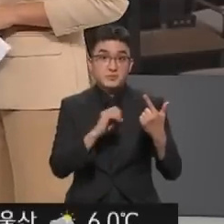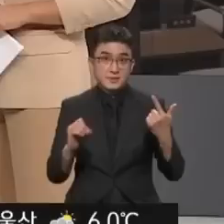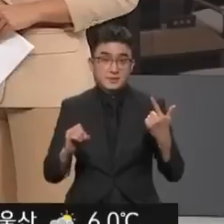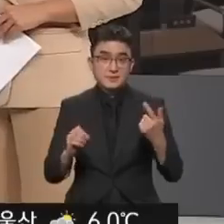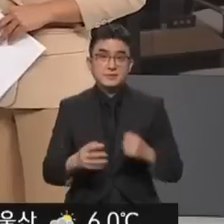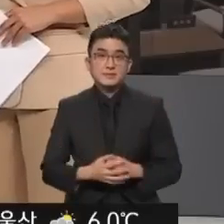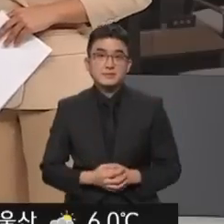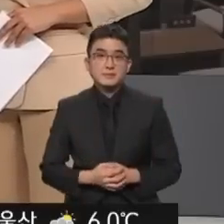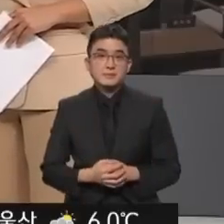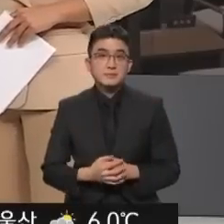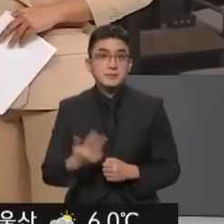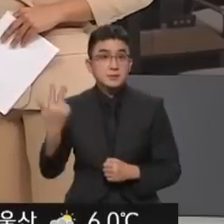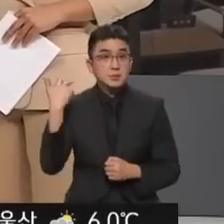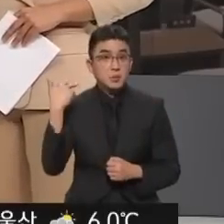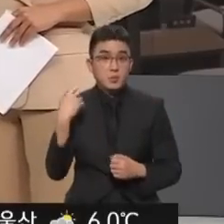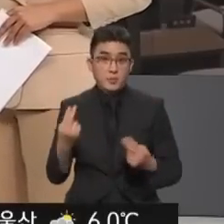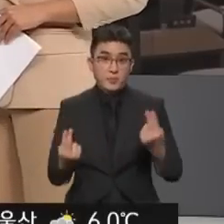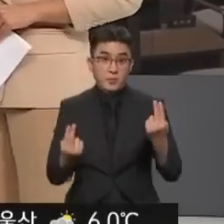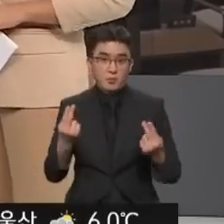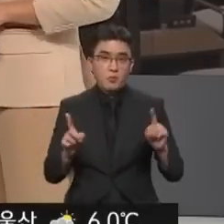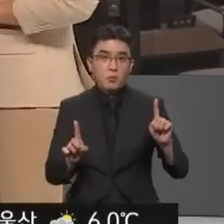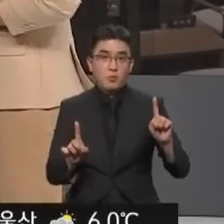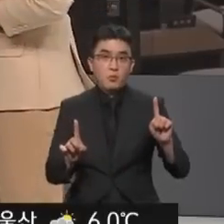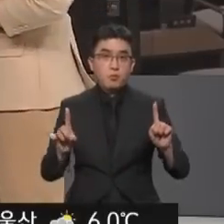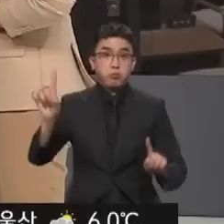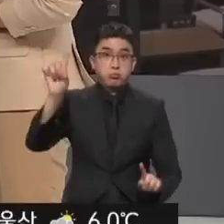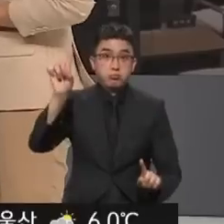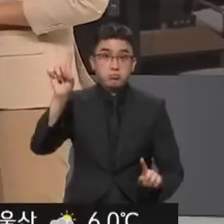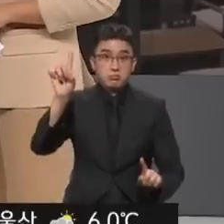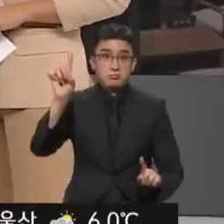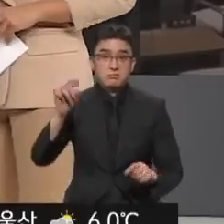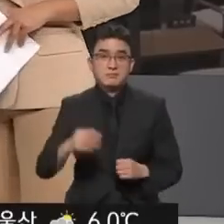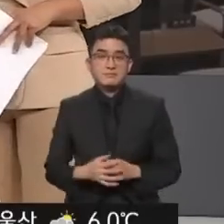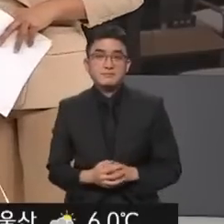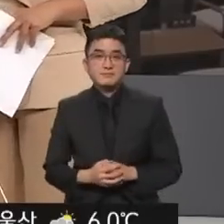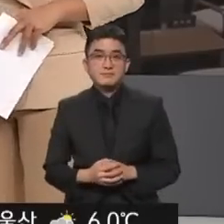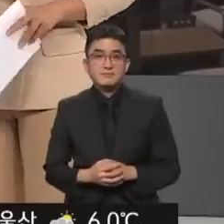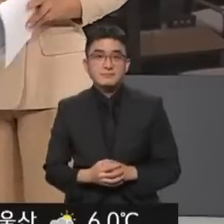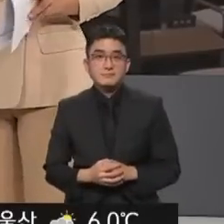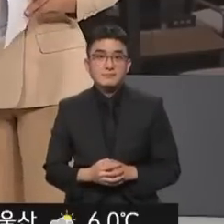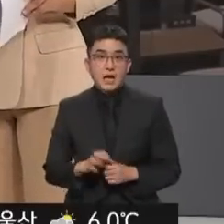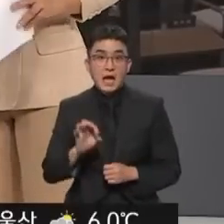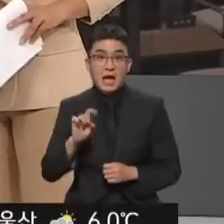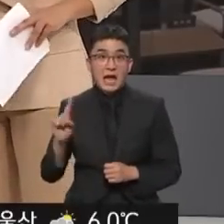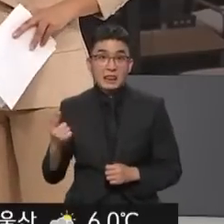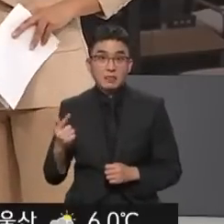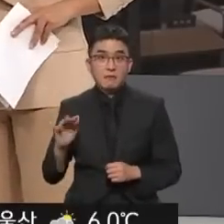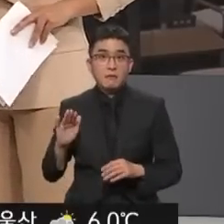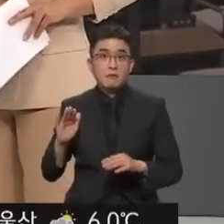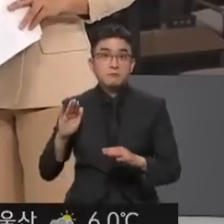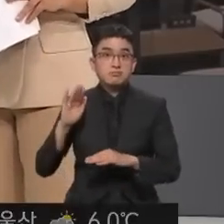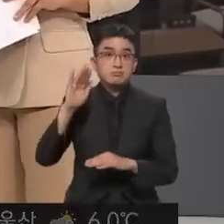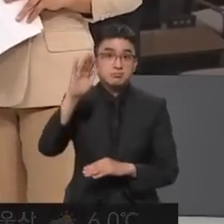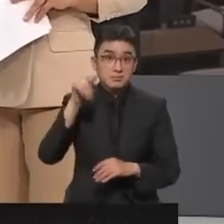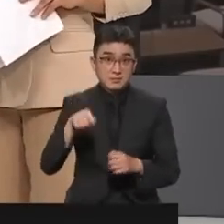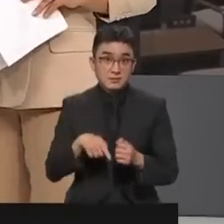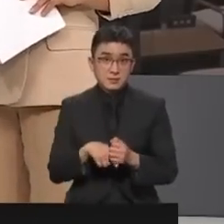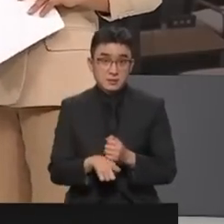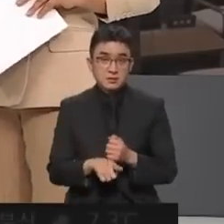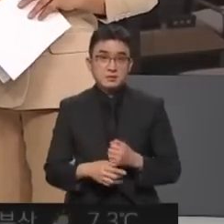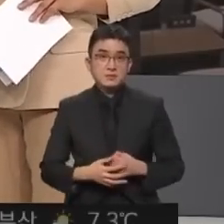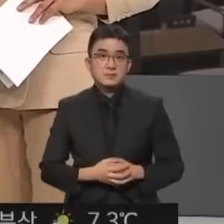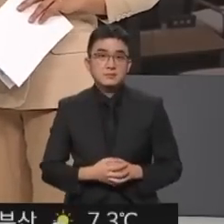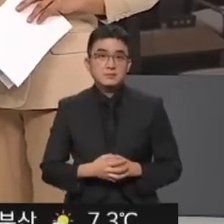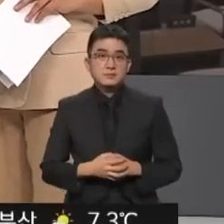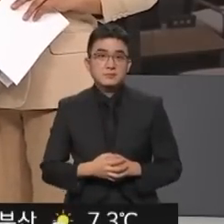36%인데요. 일주일 전과 비교하면 전세가 역전된 모습 보실 수가 있습니다. 안 의원의 상승세는 과도한